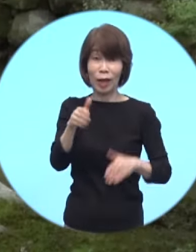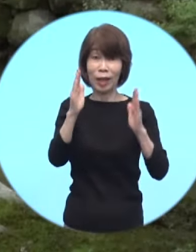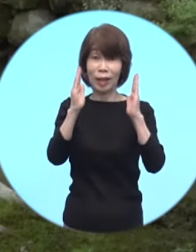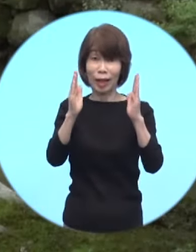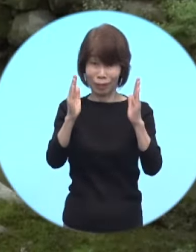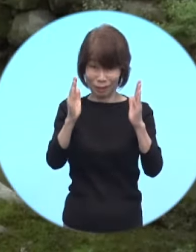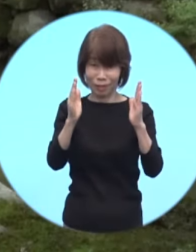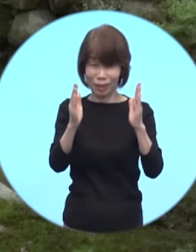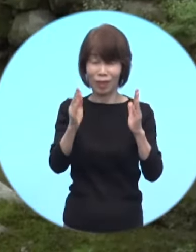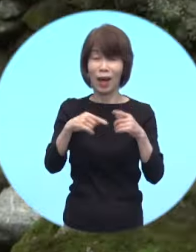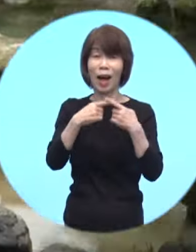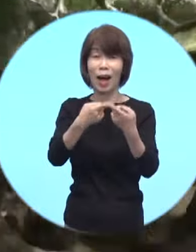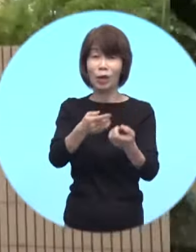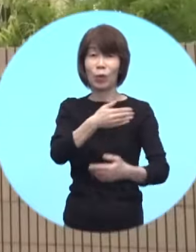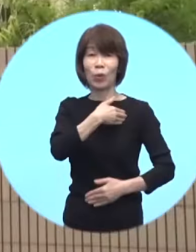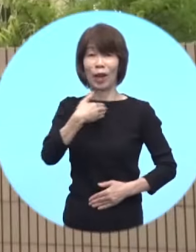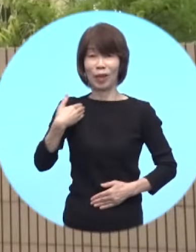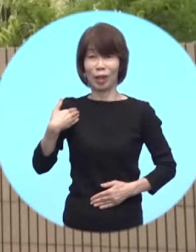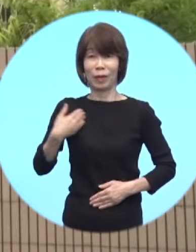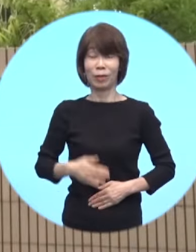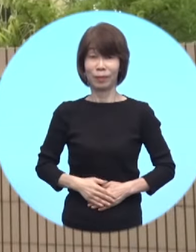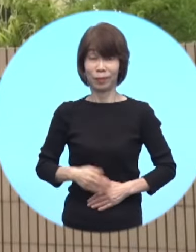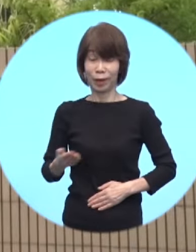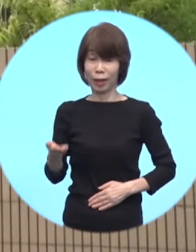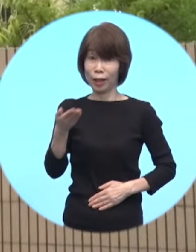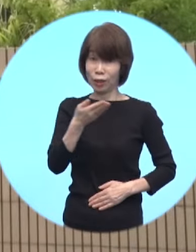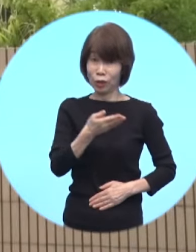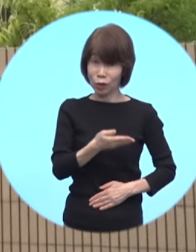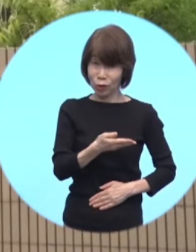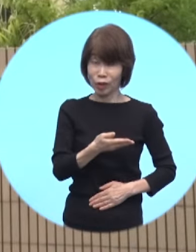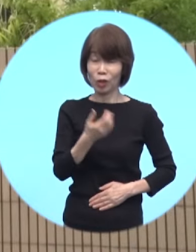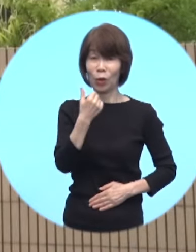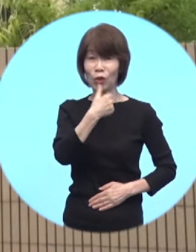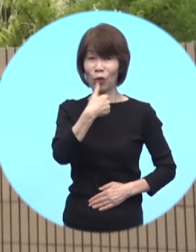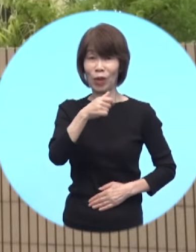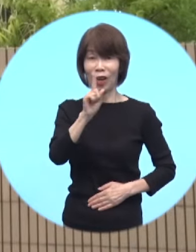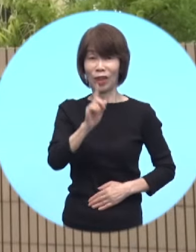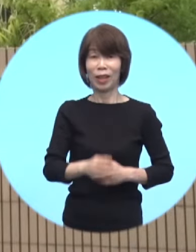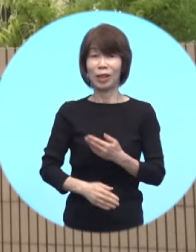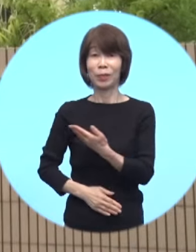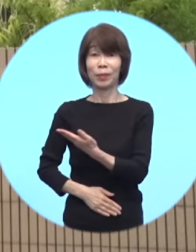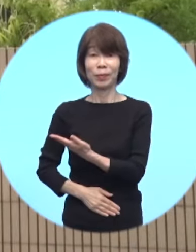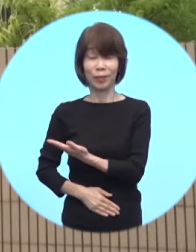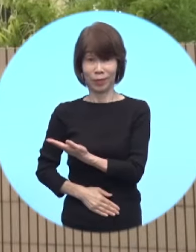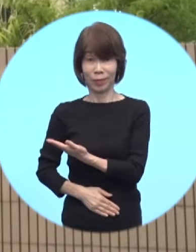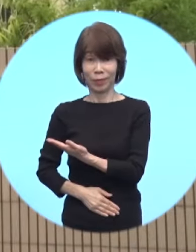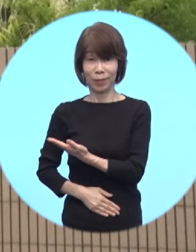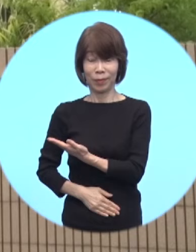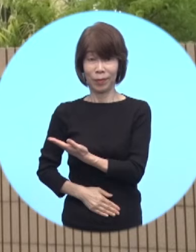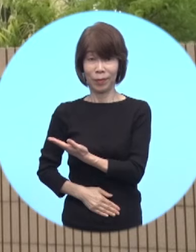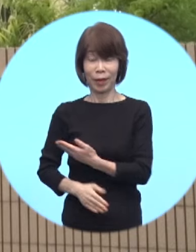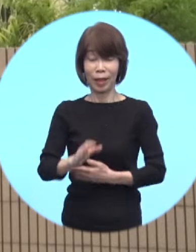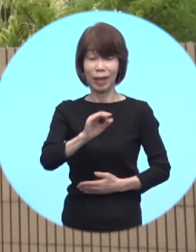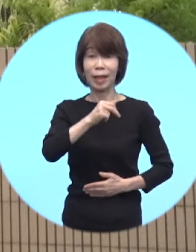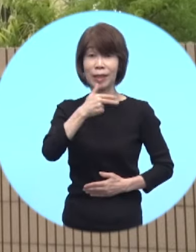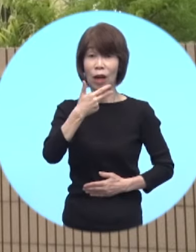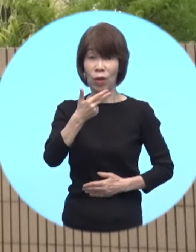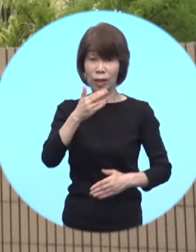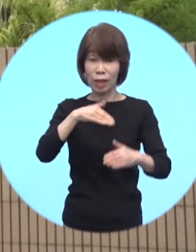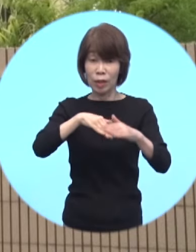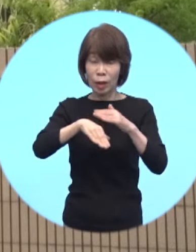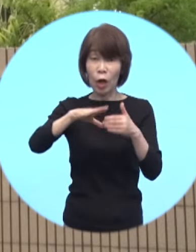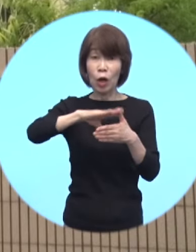たいですね。はい、 次に紹介する歴史遺産イベントは、ここ金沢市埋蔵文化財セン